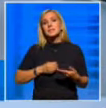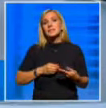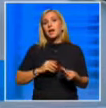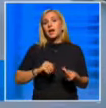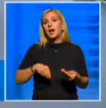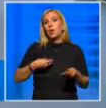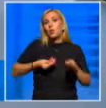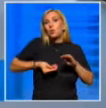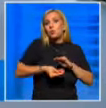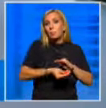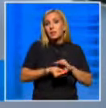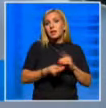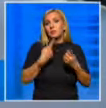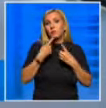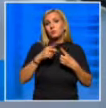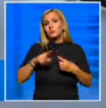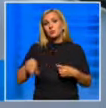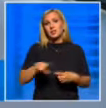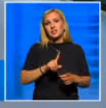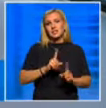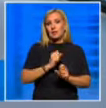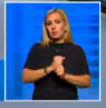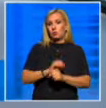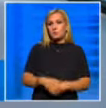говорим за другите неща, това не работи. Той в това